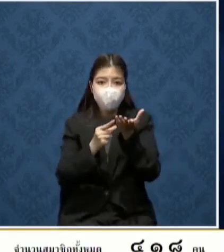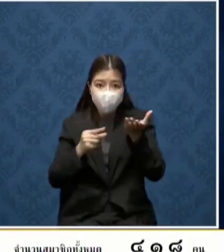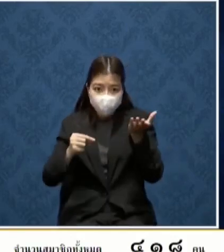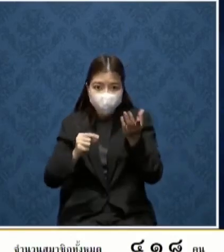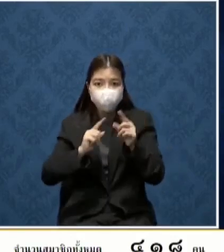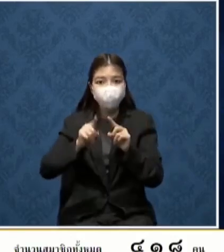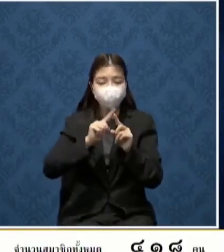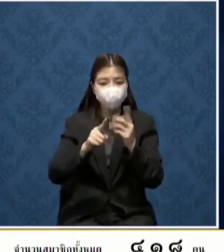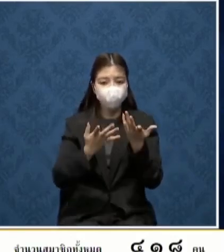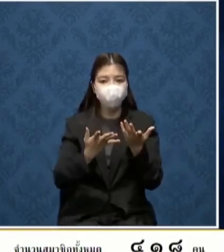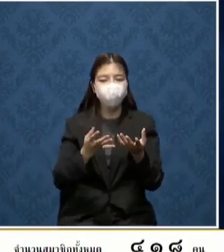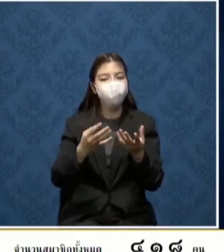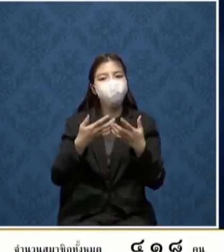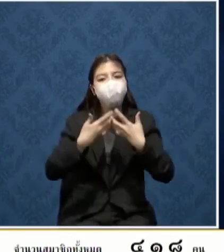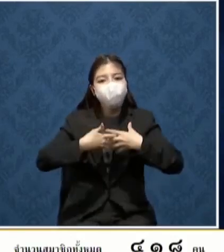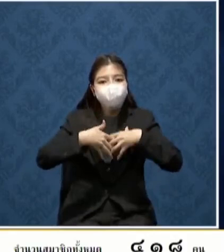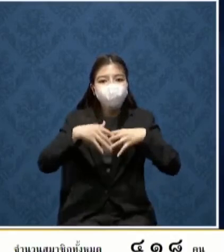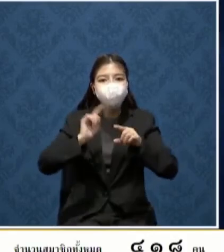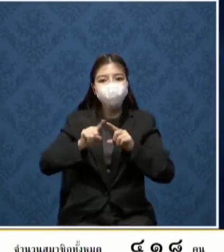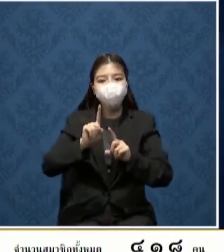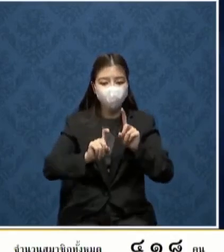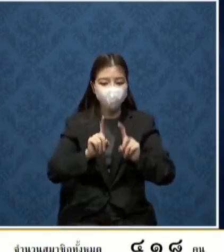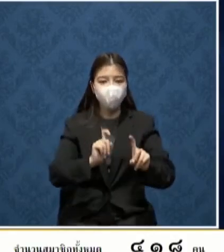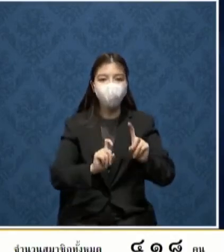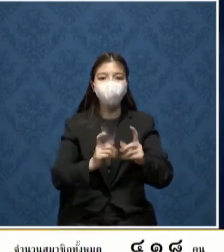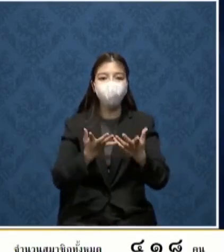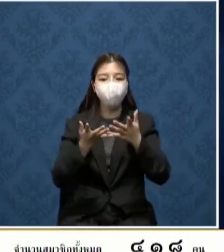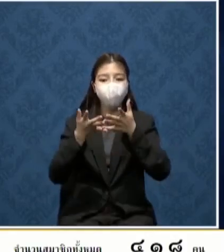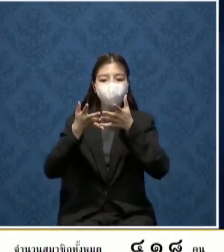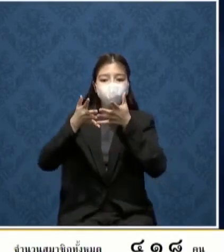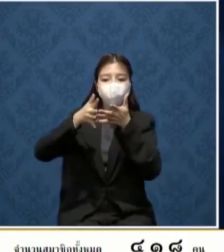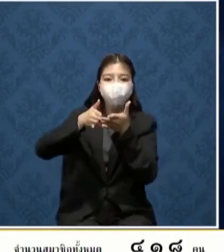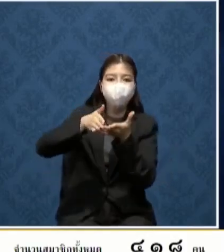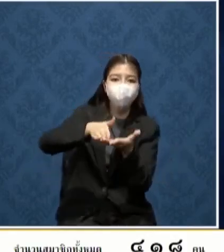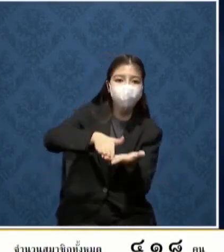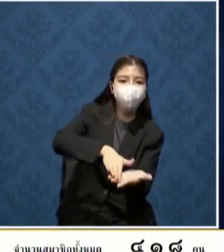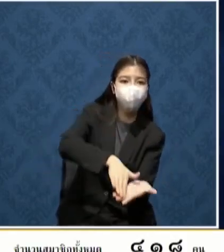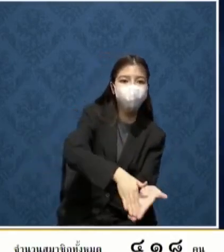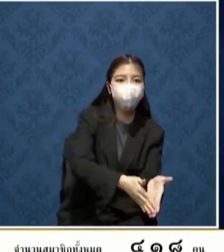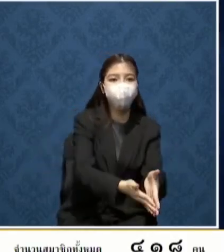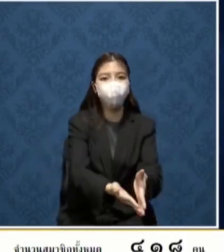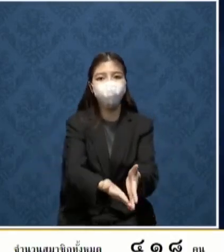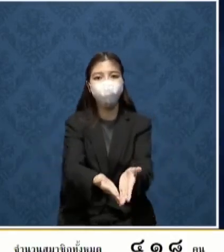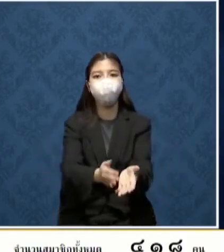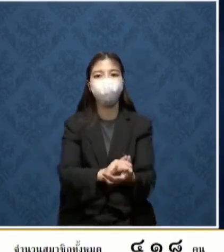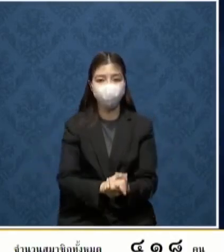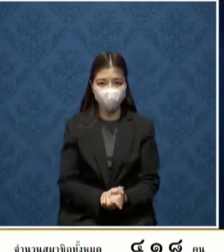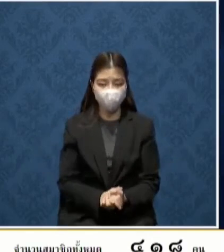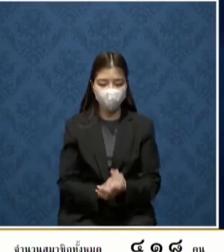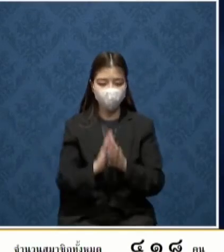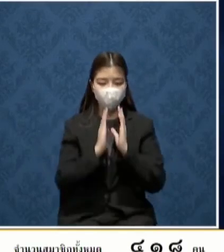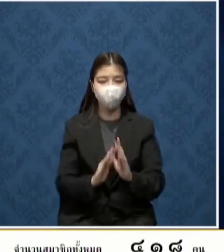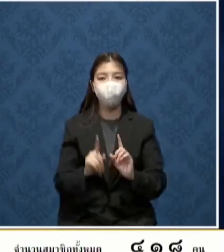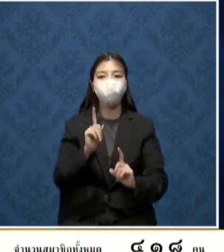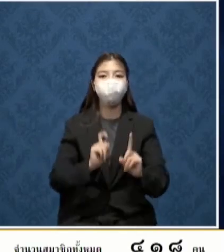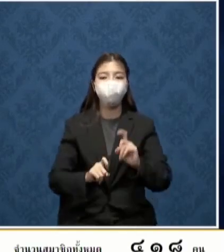ง และขาดกำรงเคื่องยนตที่จะไปต่อต้องจมลงสู่ก้นอาหาไทยสังเวยชีวิต